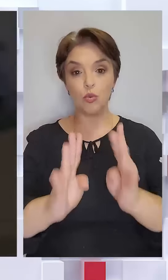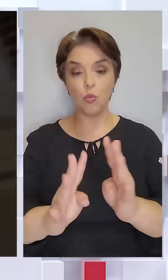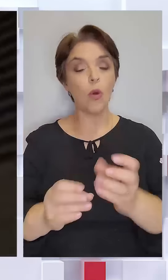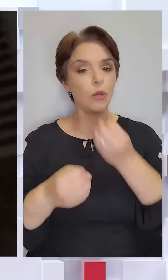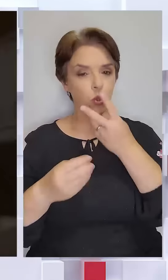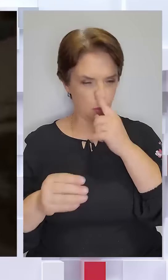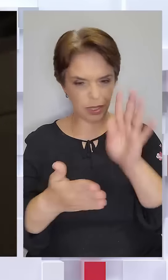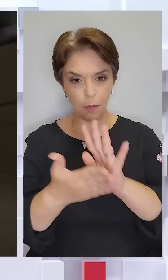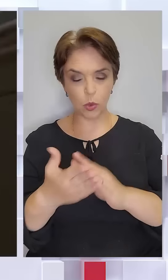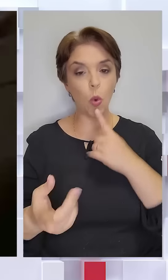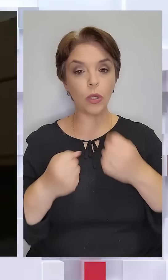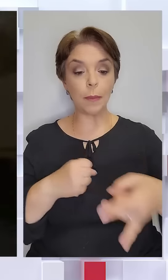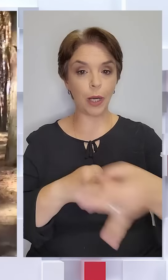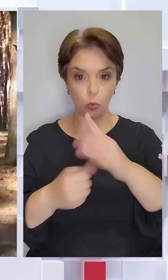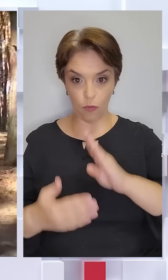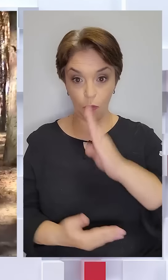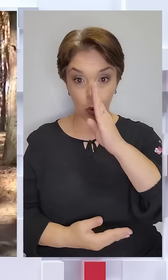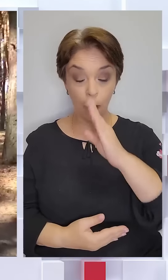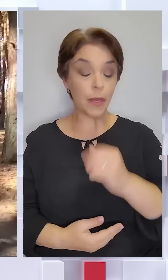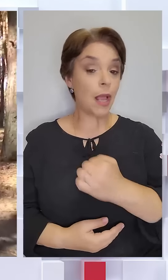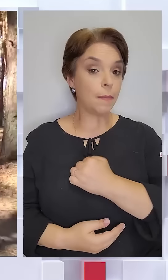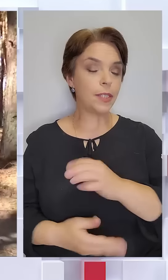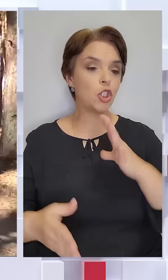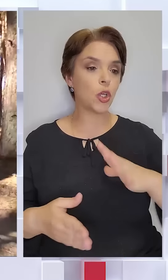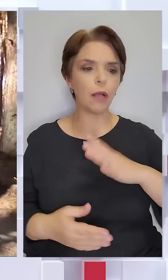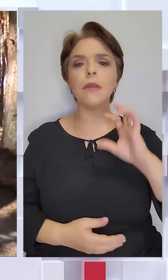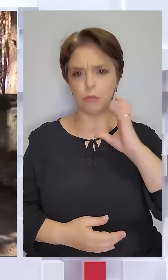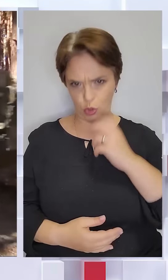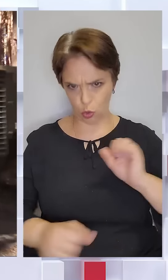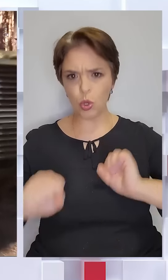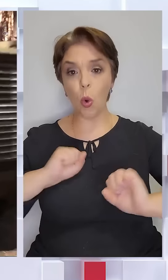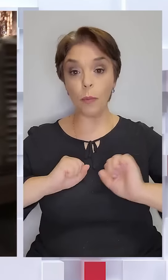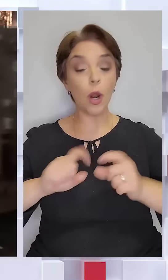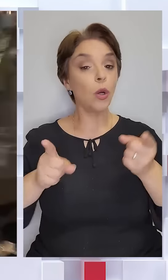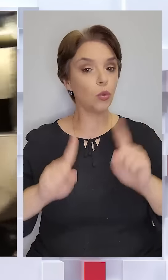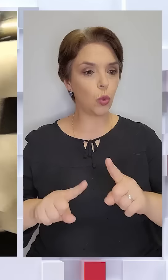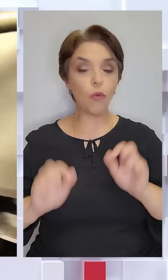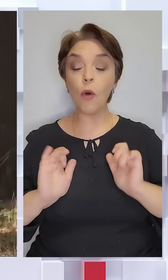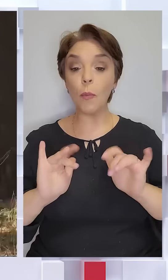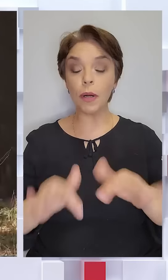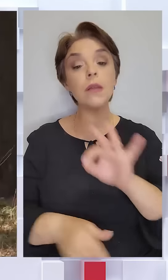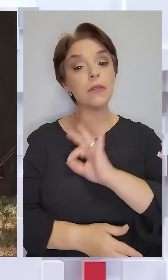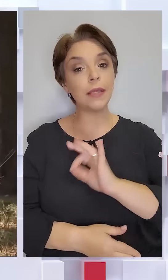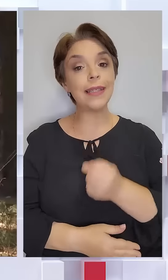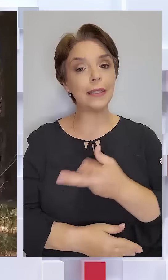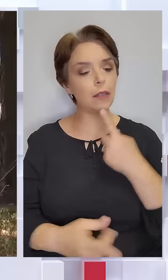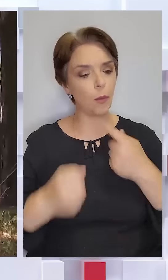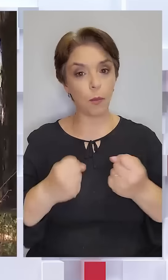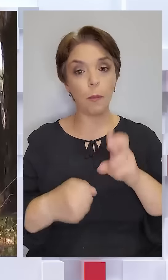із добре замаскованим укріпрайоном противника. Бійці чекали на серйозний опір. Тому в операції задіяли